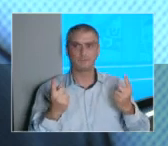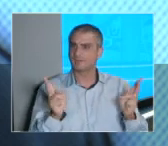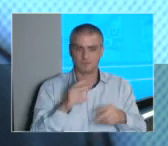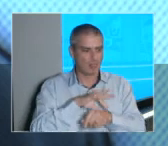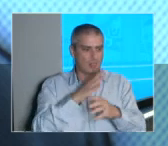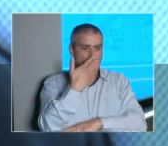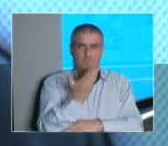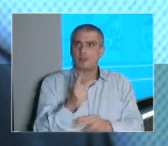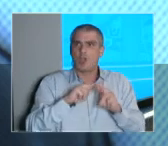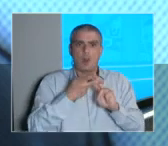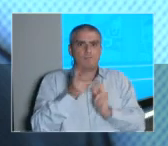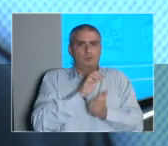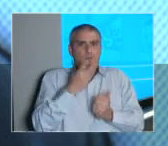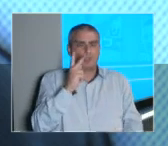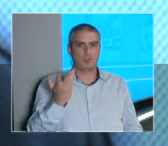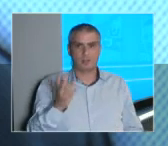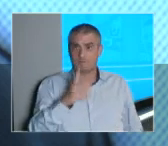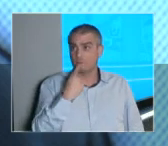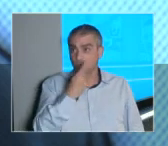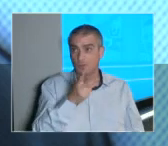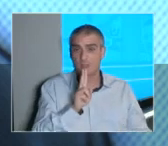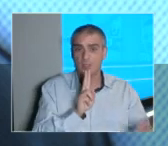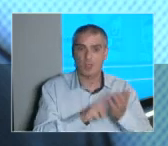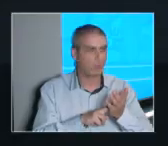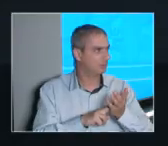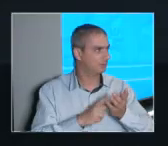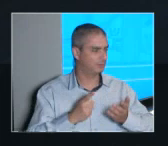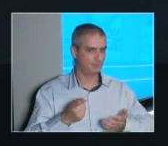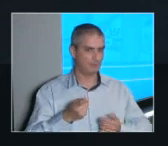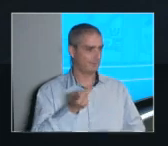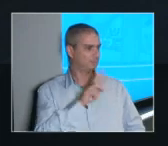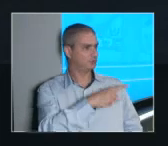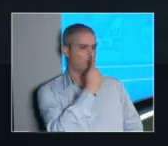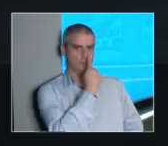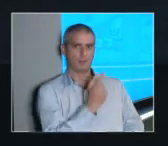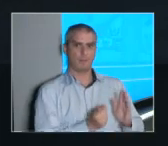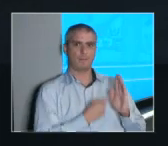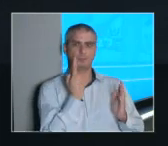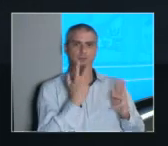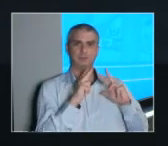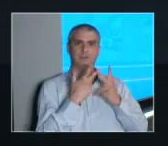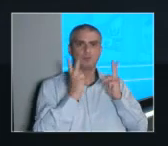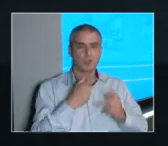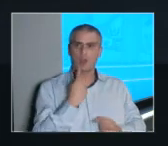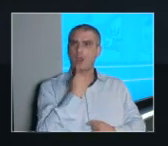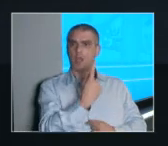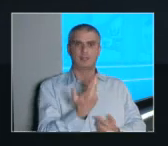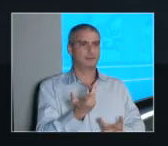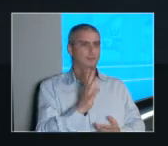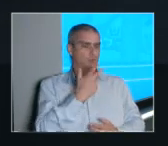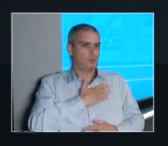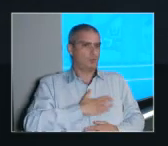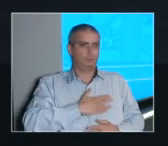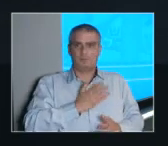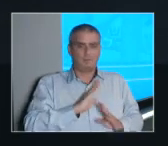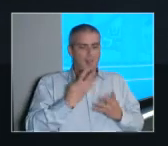מדינה ככה, כי העולם הרבה יותר מורכב. ובאמת מה שאתה אומר זה נכון. אבל זה לא נאומי הכישרון. מצד שני, אתה רואה בפעם הראשונה שהציבור יכול להביע את דברו